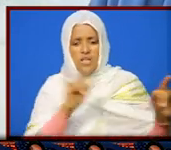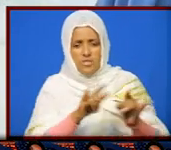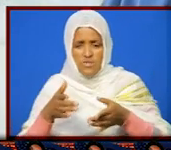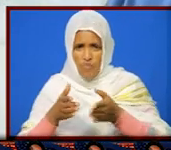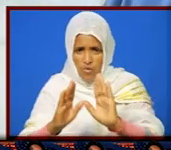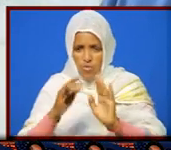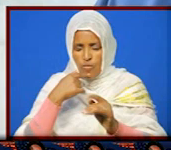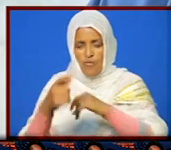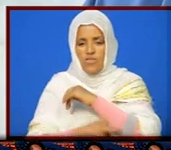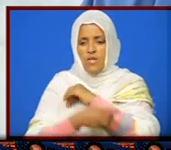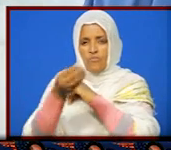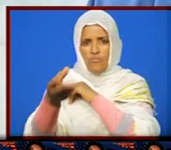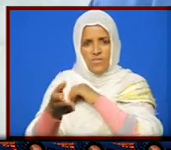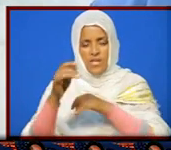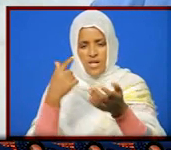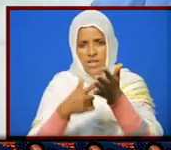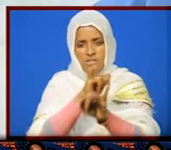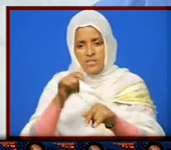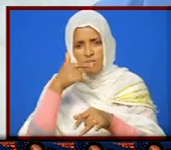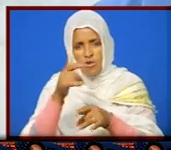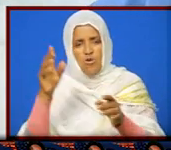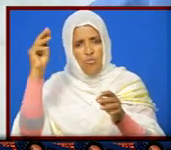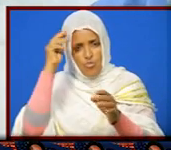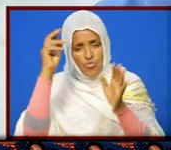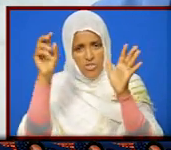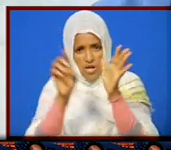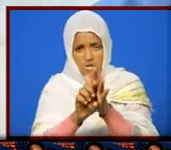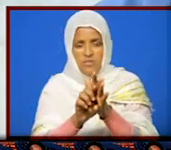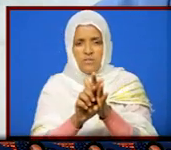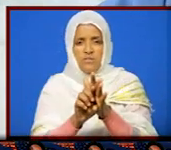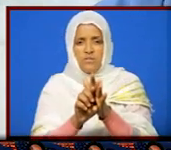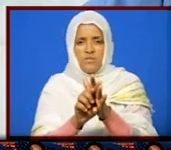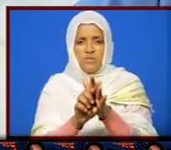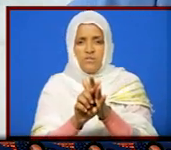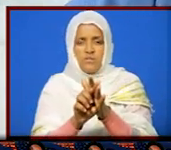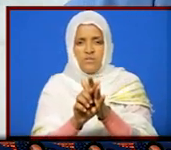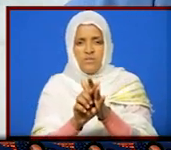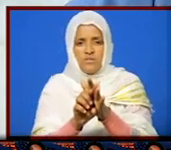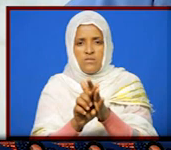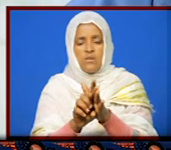ዘንድ ተፈቅዶለታል ወይ ብለው ሁሉ ፈትነውታል። እንዲህ አሉት፣ በሙሴ ሕግ